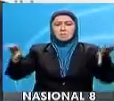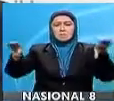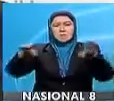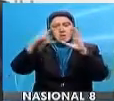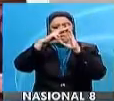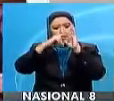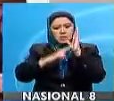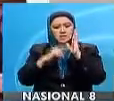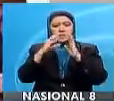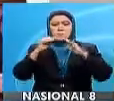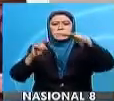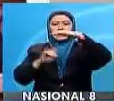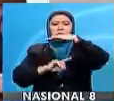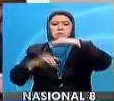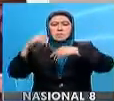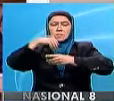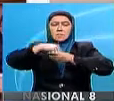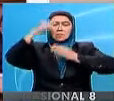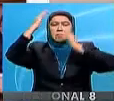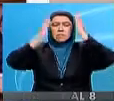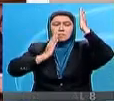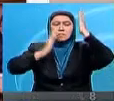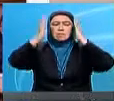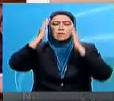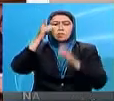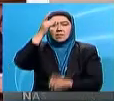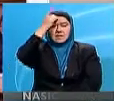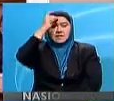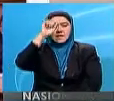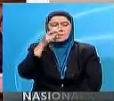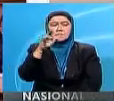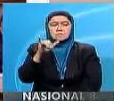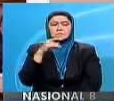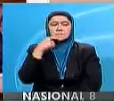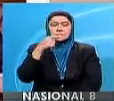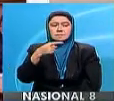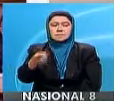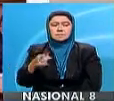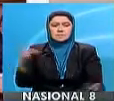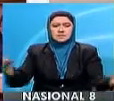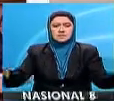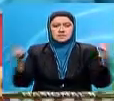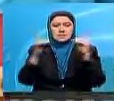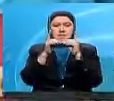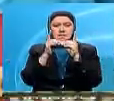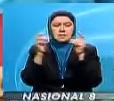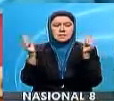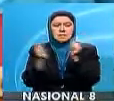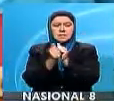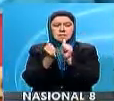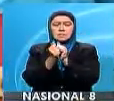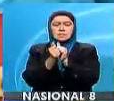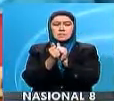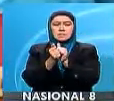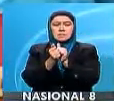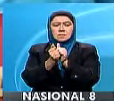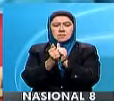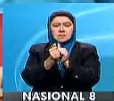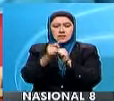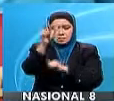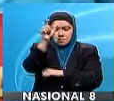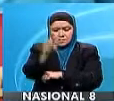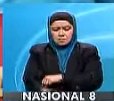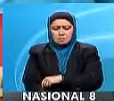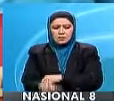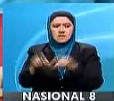negara kita Datuk Seri Ahmad shabri juga menegaskan pertemuan dengan seseorang yang dikaitkan dengan kumpulan pengganas sudah